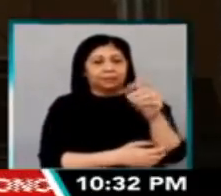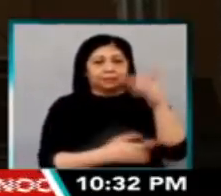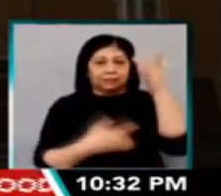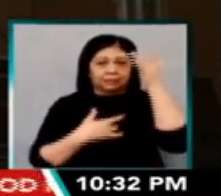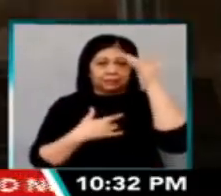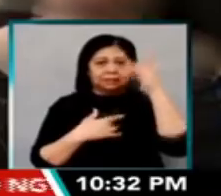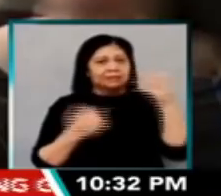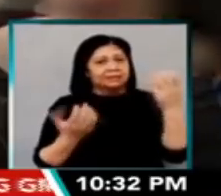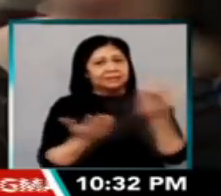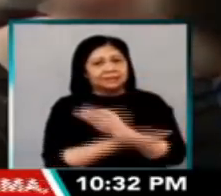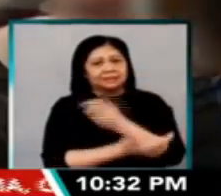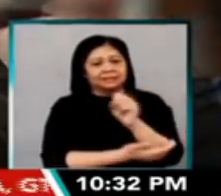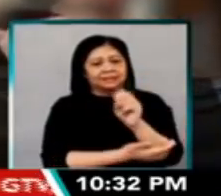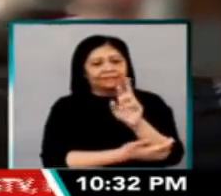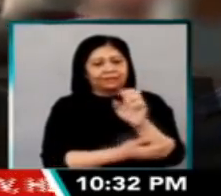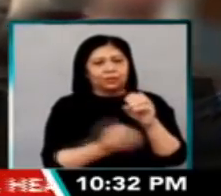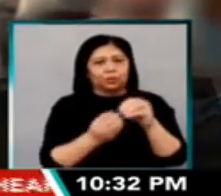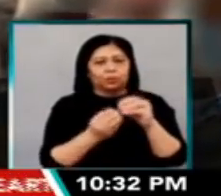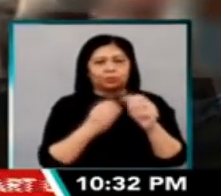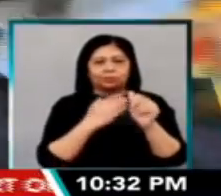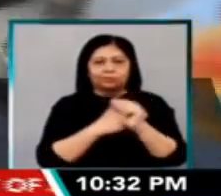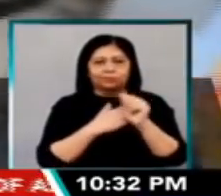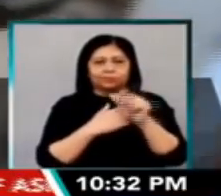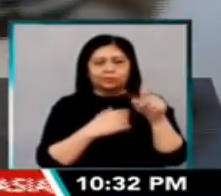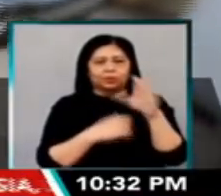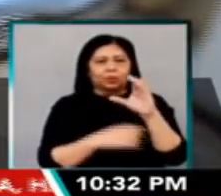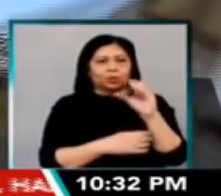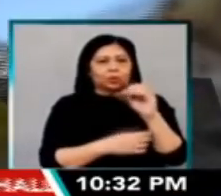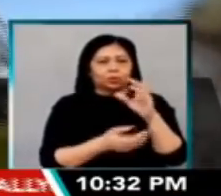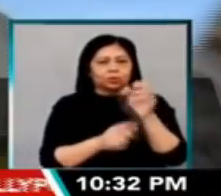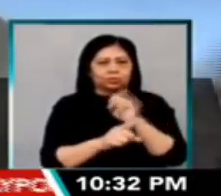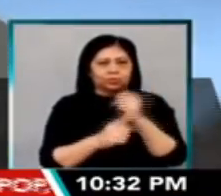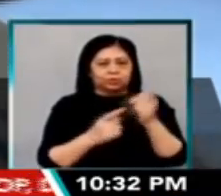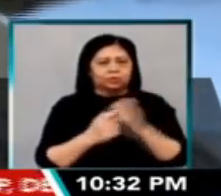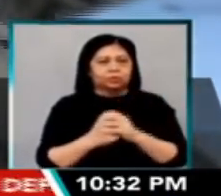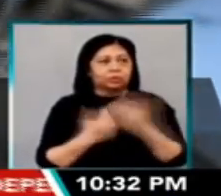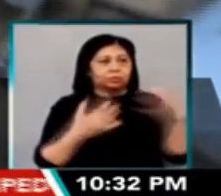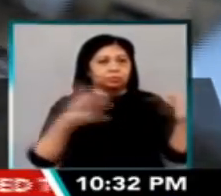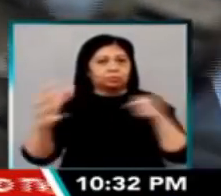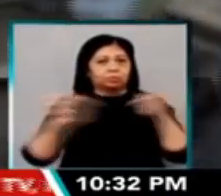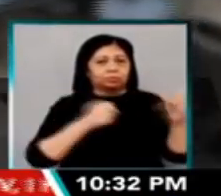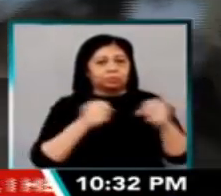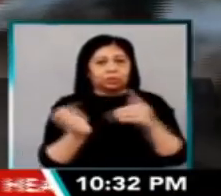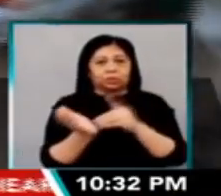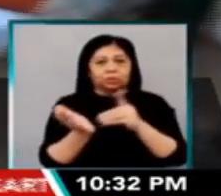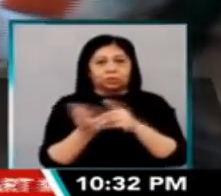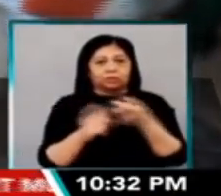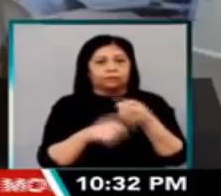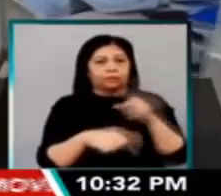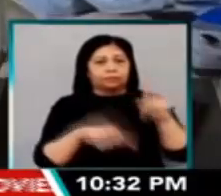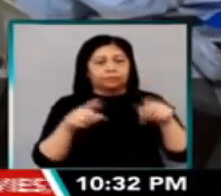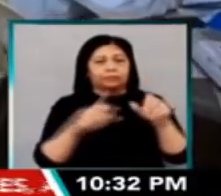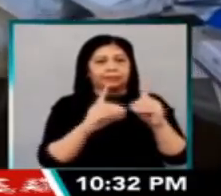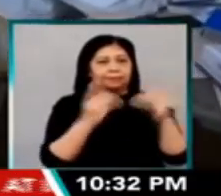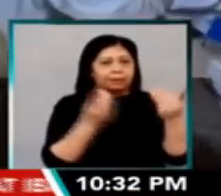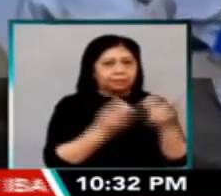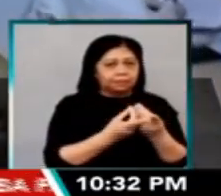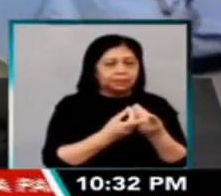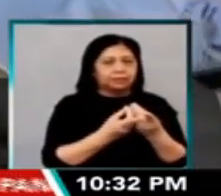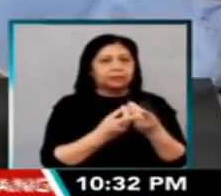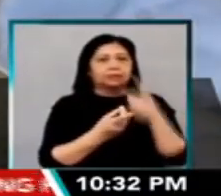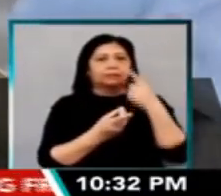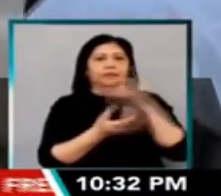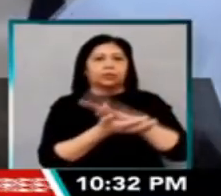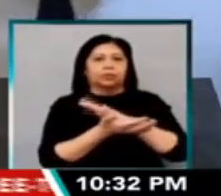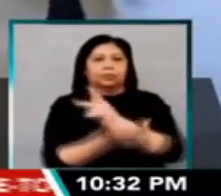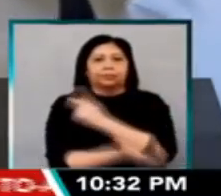o di kaya ay critical ang kondisyon. Kumukuha na raw sila ng mga doktor mula sa ibang department para sa mga COVID patients.